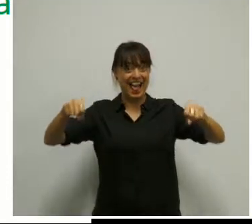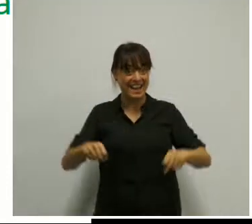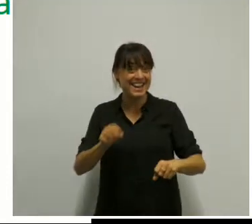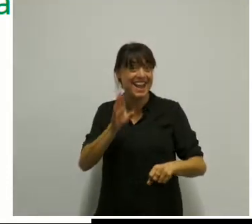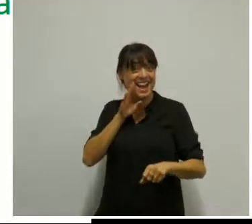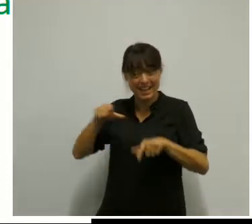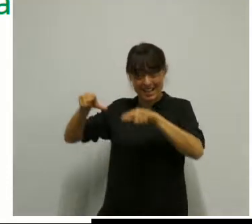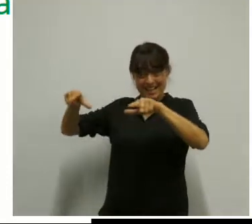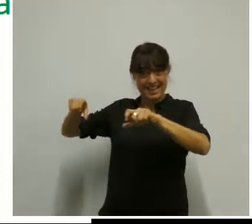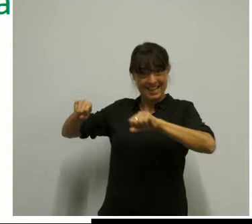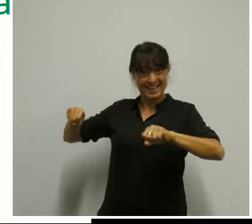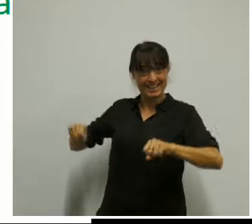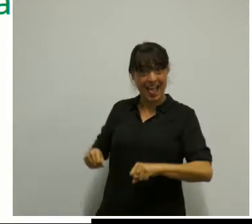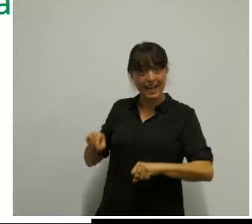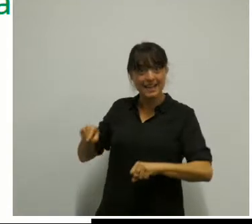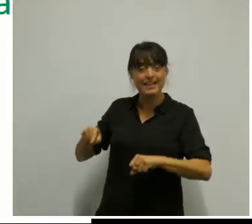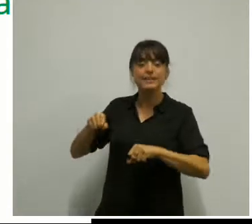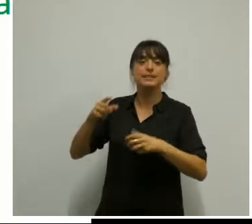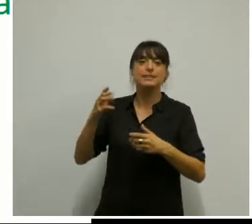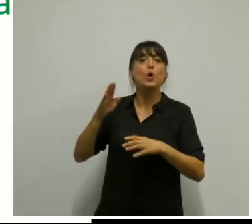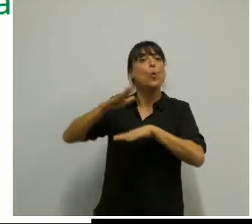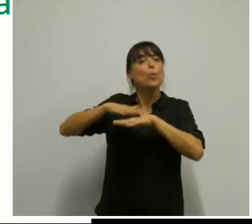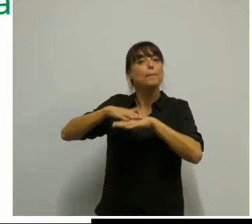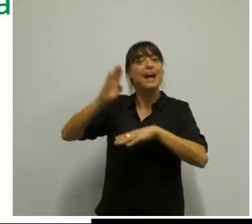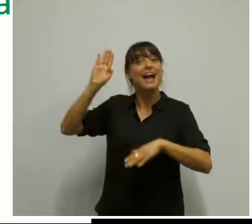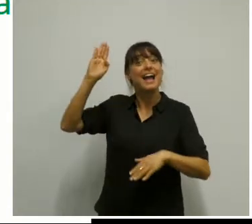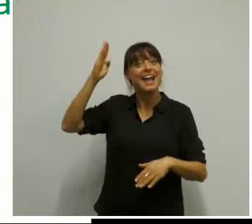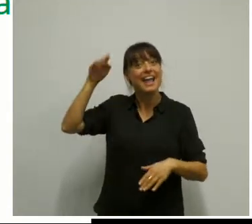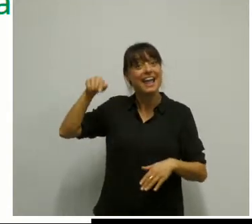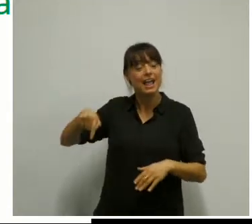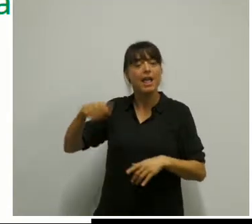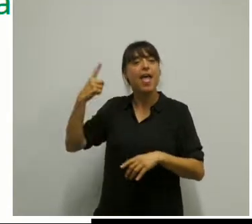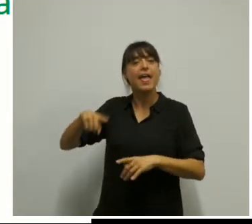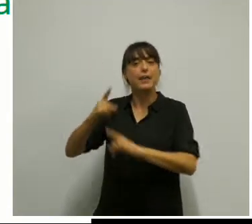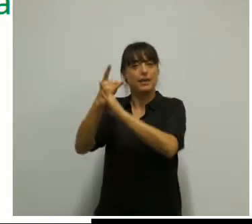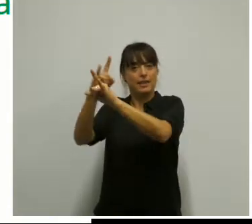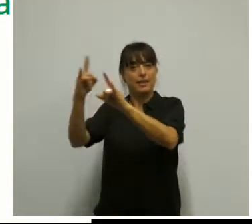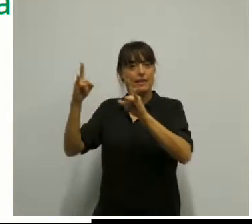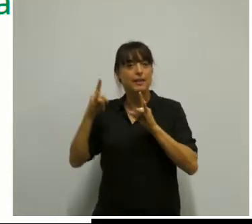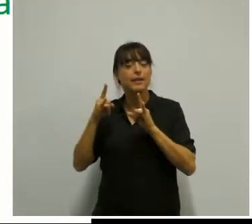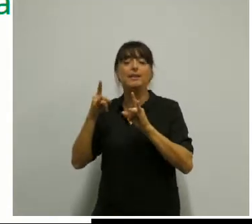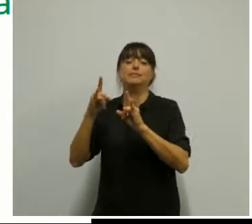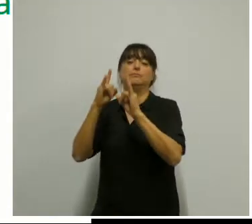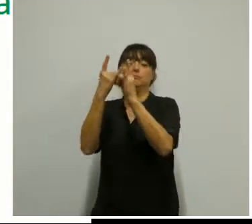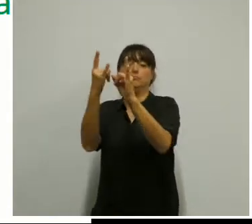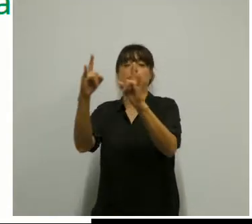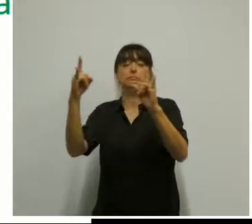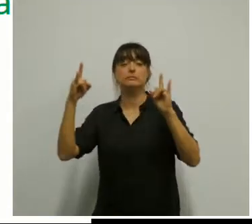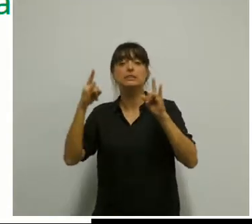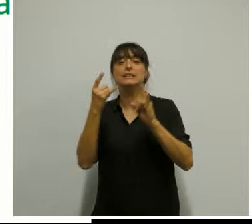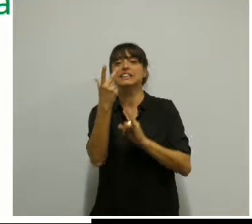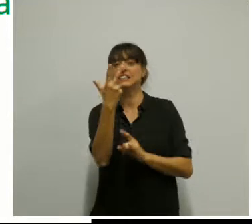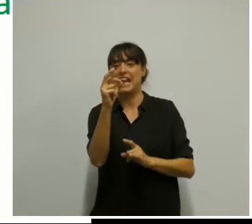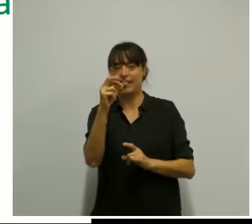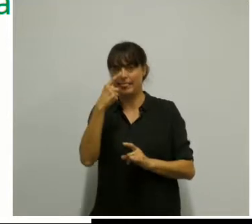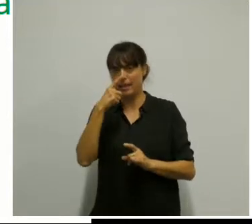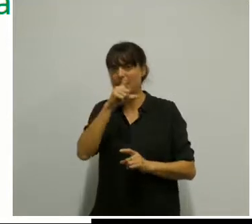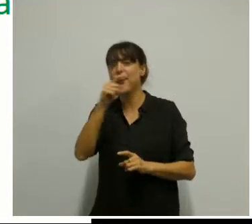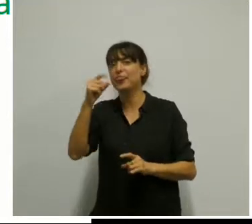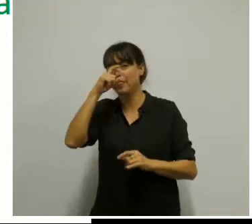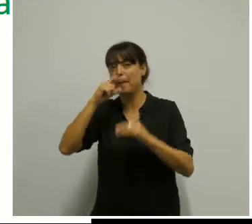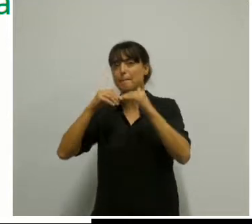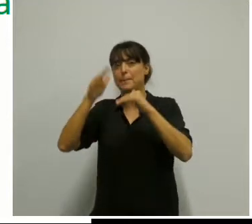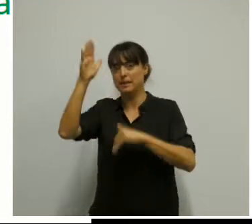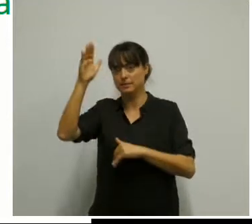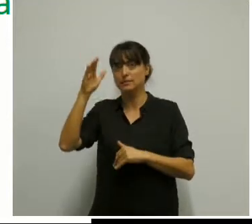ha una qüestió meteorològica i de clima, teníem una pineda estupenda de més de 30 pins, centenaris, i de